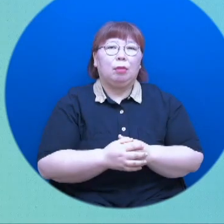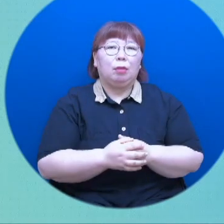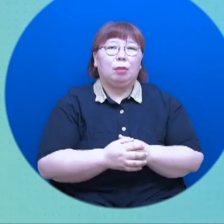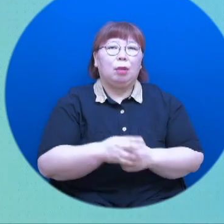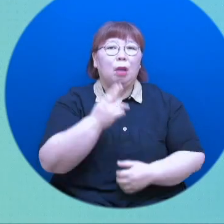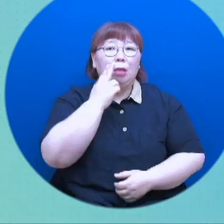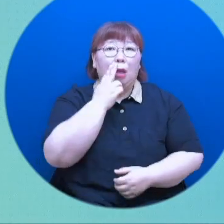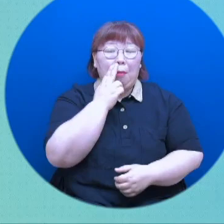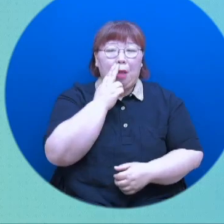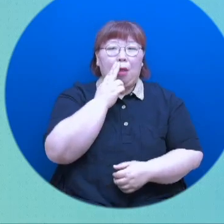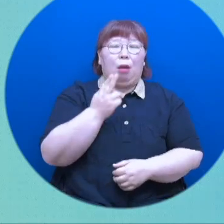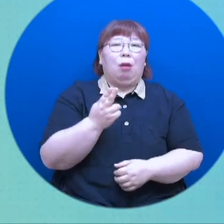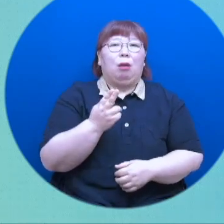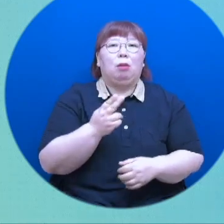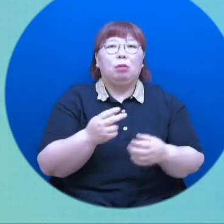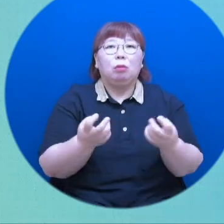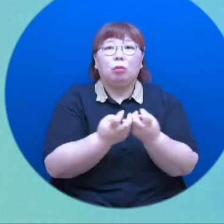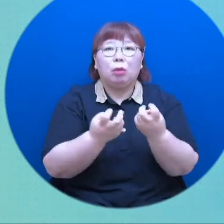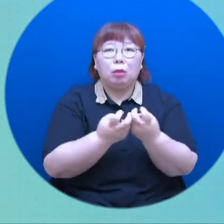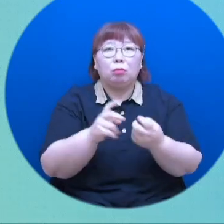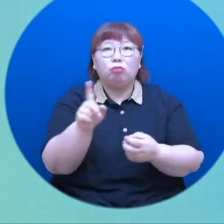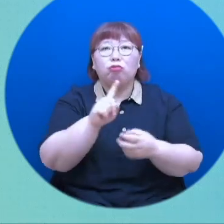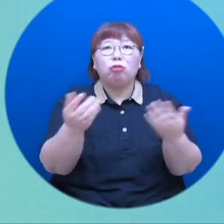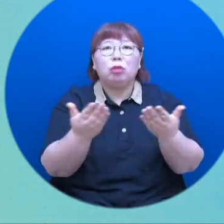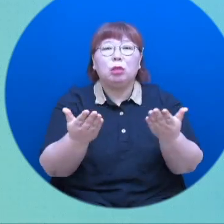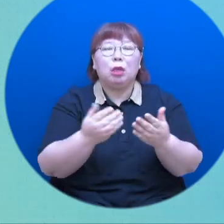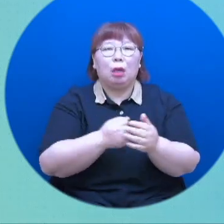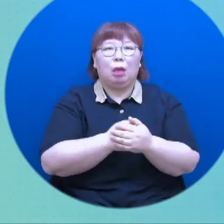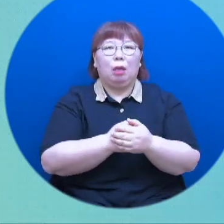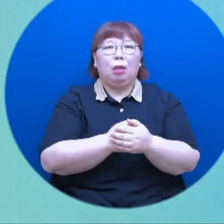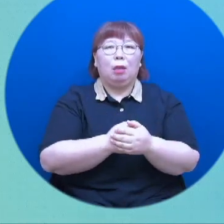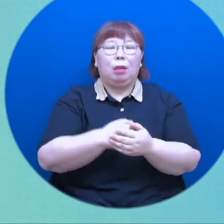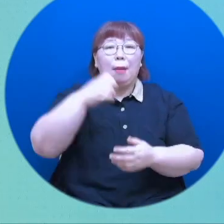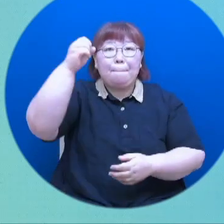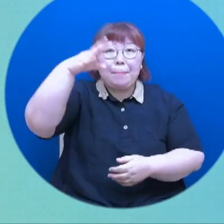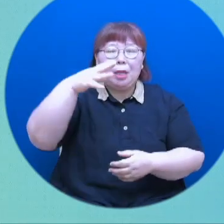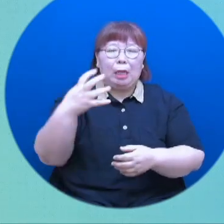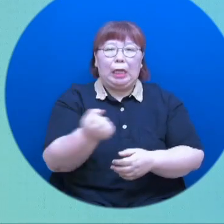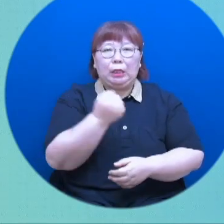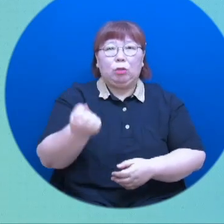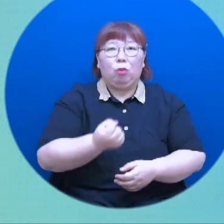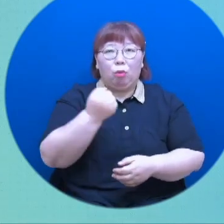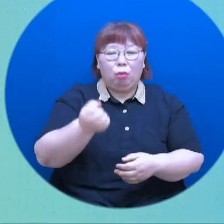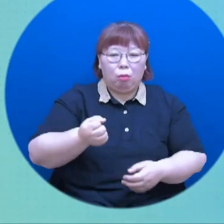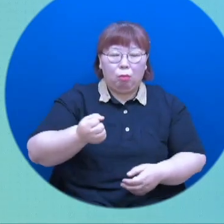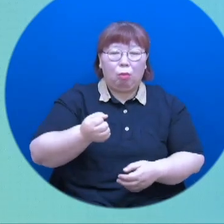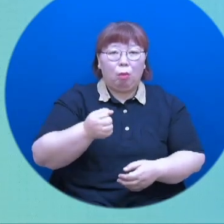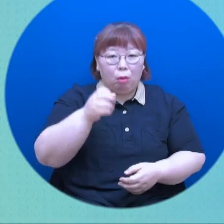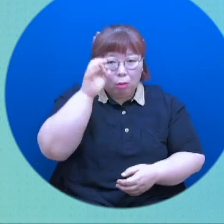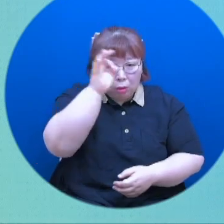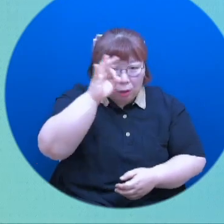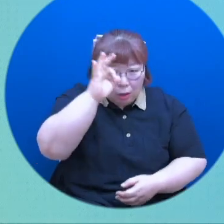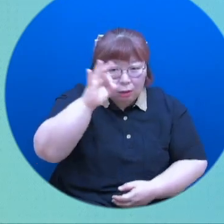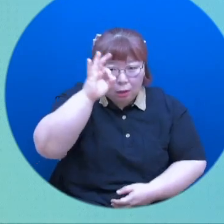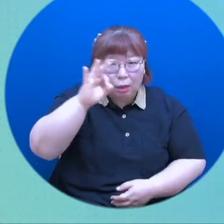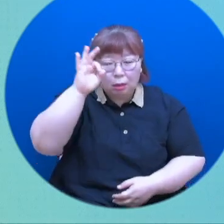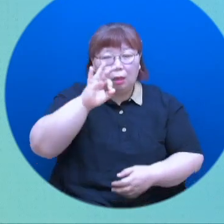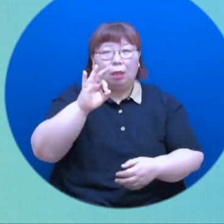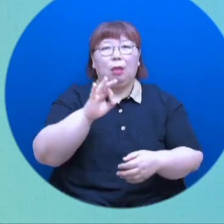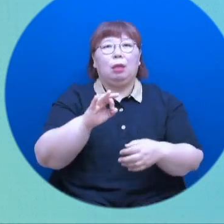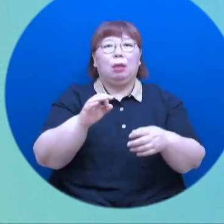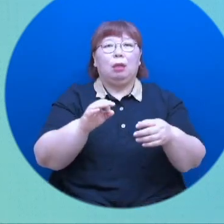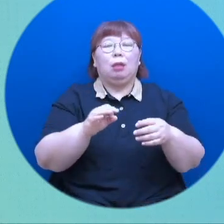담배를 떨어뜨리고 밖으로 급히 나와서 후레쉬를 들고 들어가서 덮여있는 시체